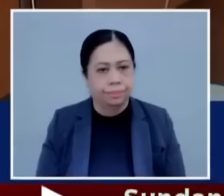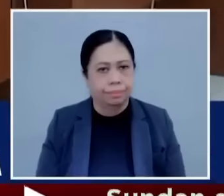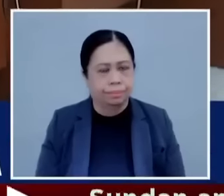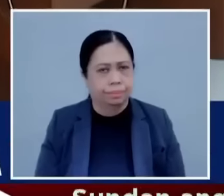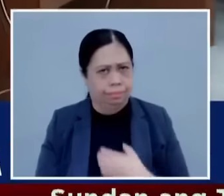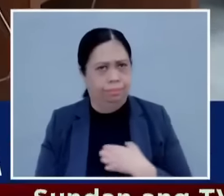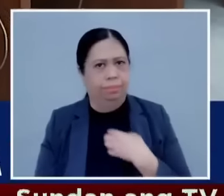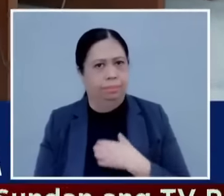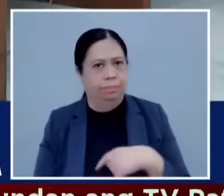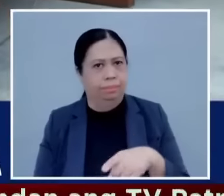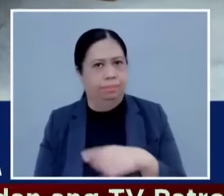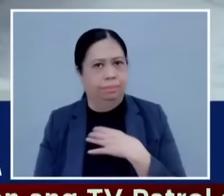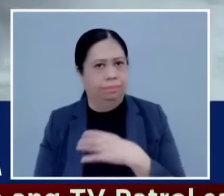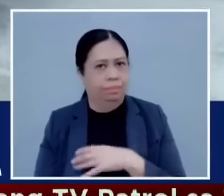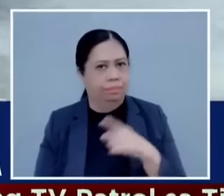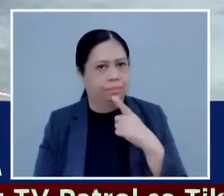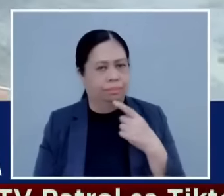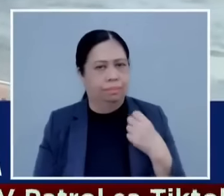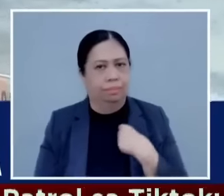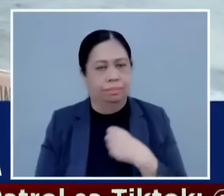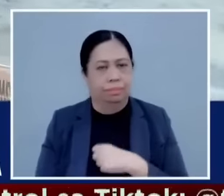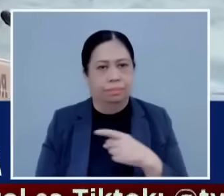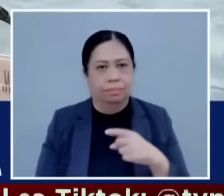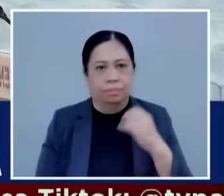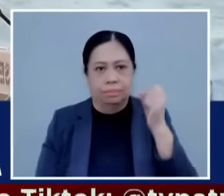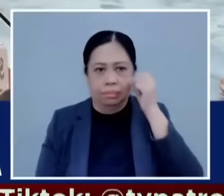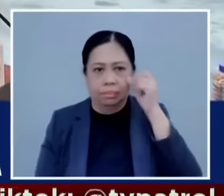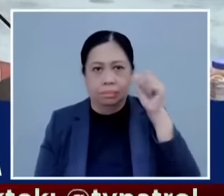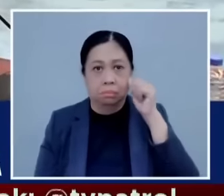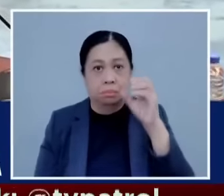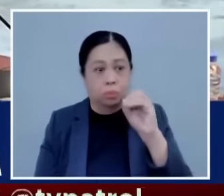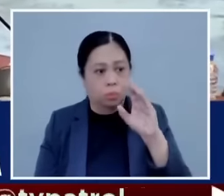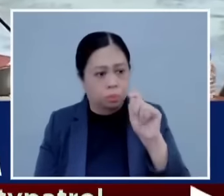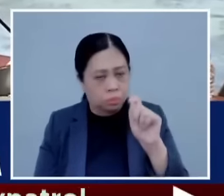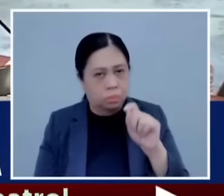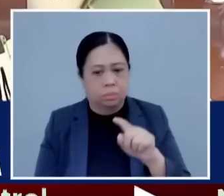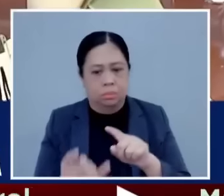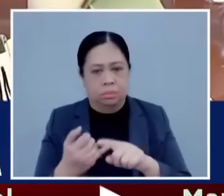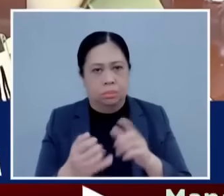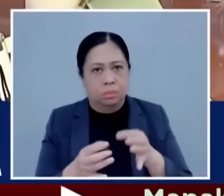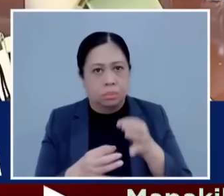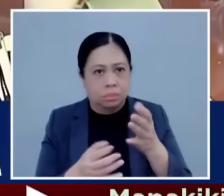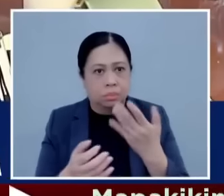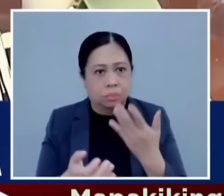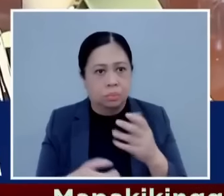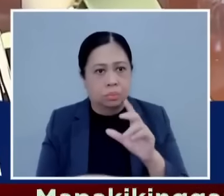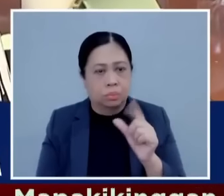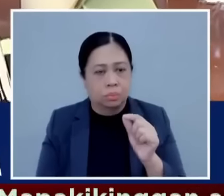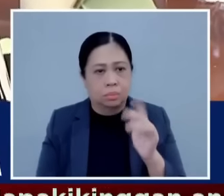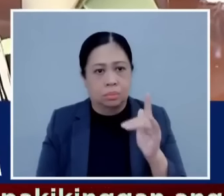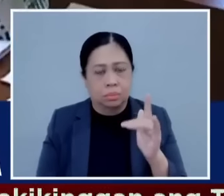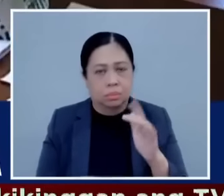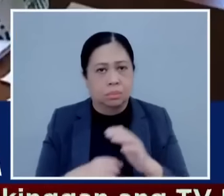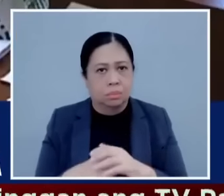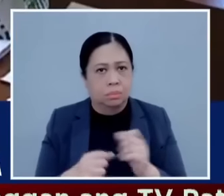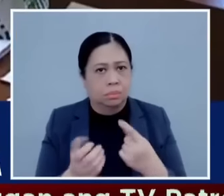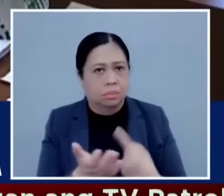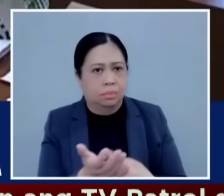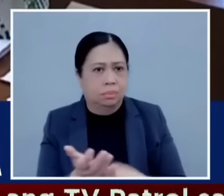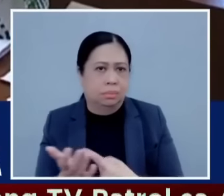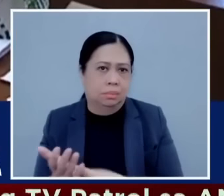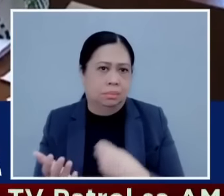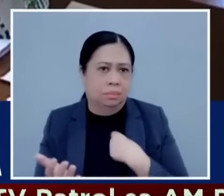leader ng Kamara sa pahayag ni Senador Sani Angara na baka abuti ng Oktubre o filing ng kandidatura para sa halalan 2025 ang pagtalakay ng Senado